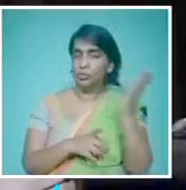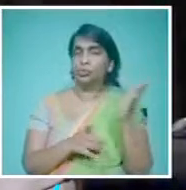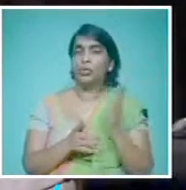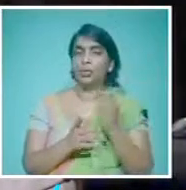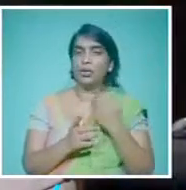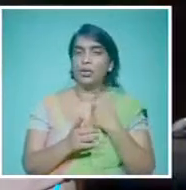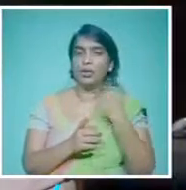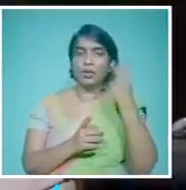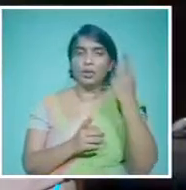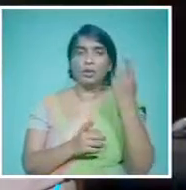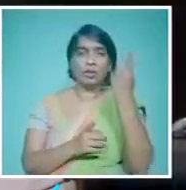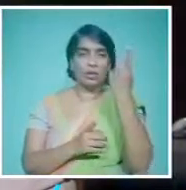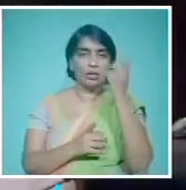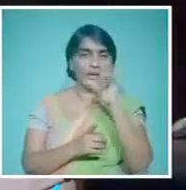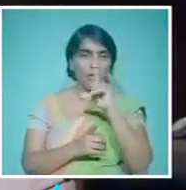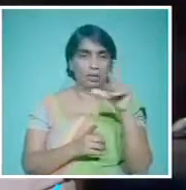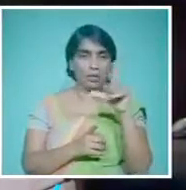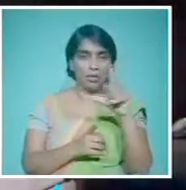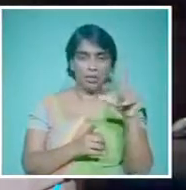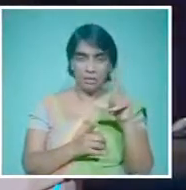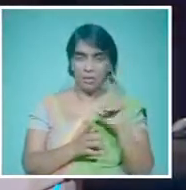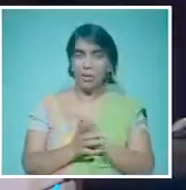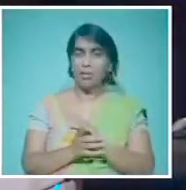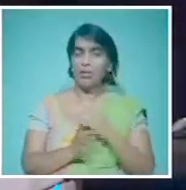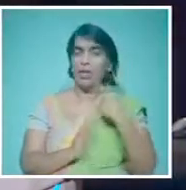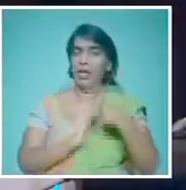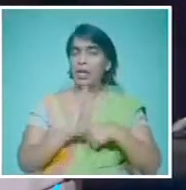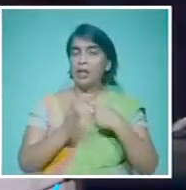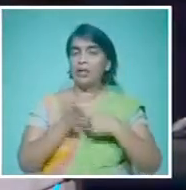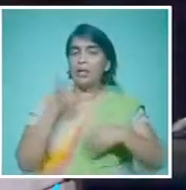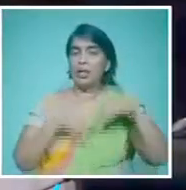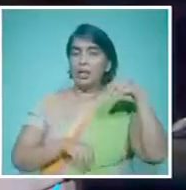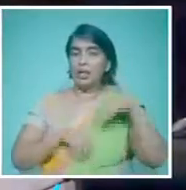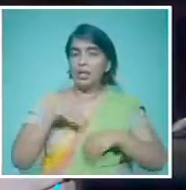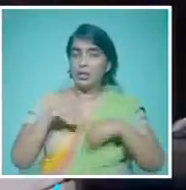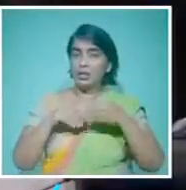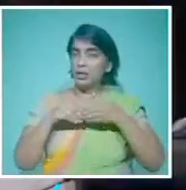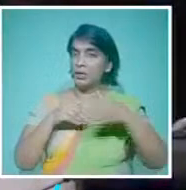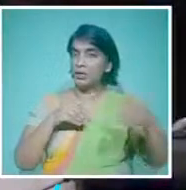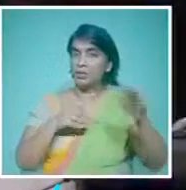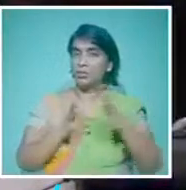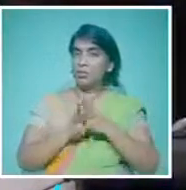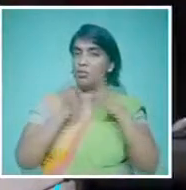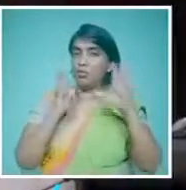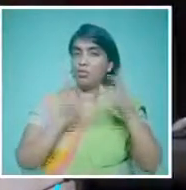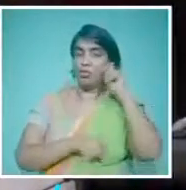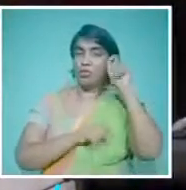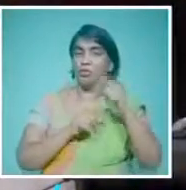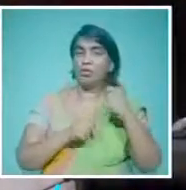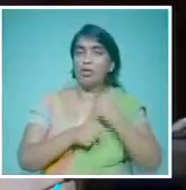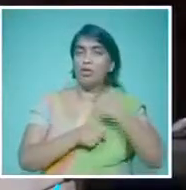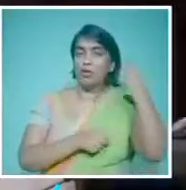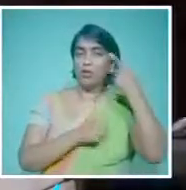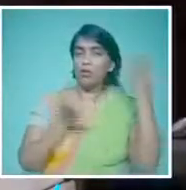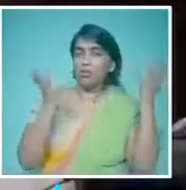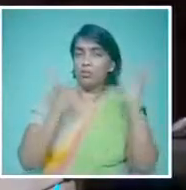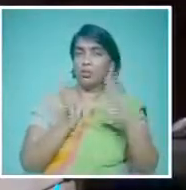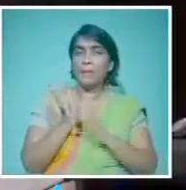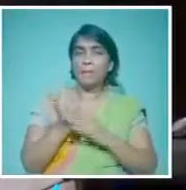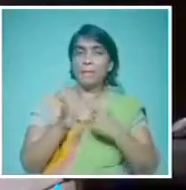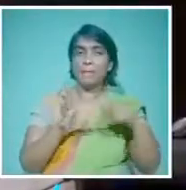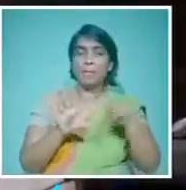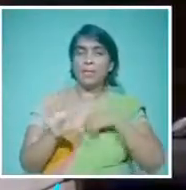අපි 2017 ලංකා දේශපාලන ඉතිහාසයේ වැඩිම ජනතාවක් ගෝල්පේස් පිටිර ගෙනාපු මෛරලිය